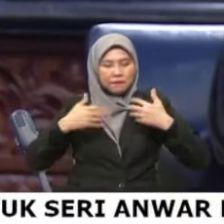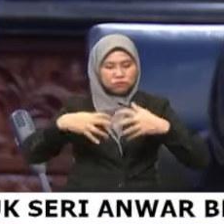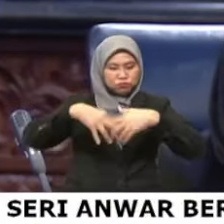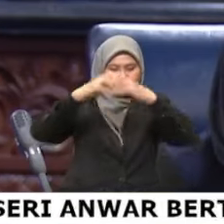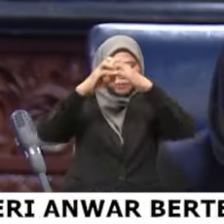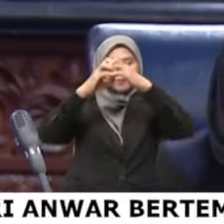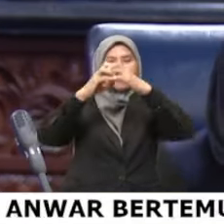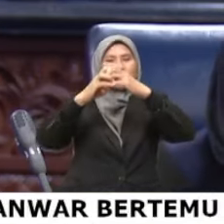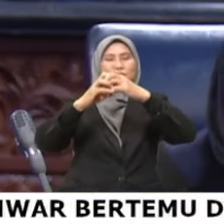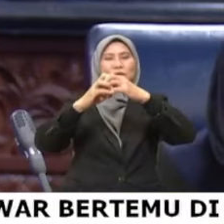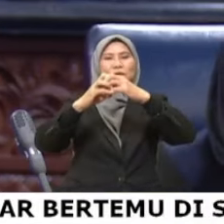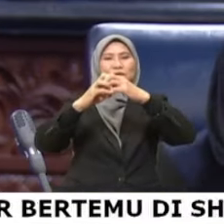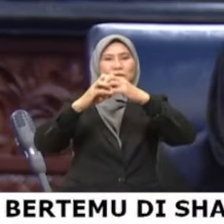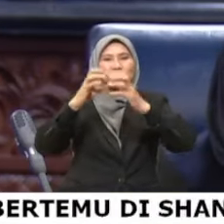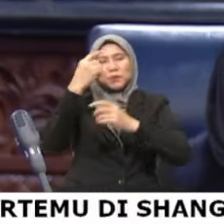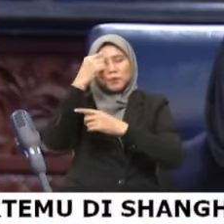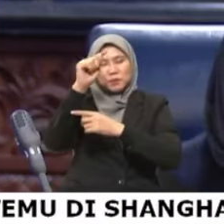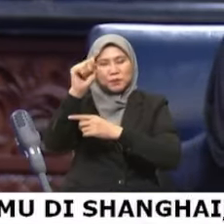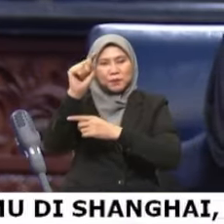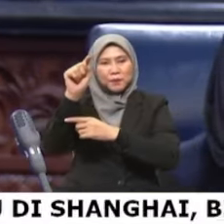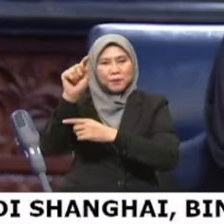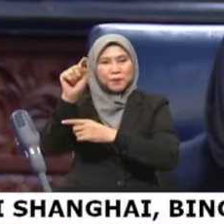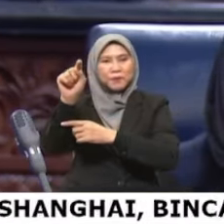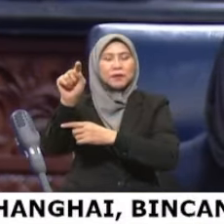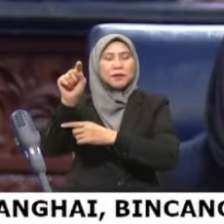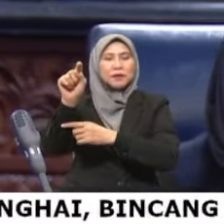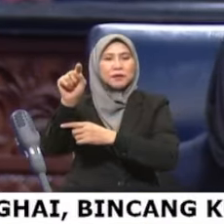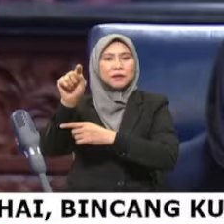untuk membina satu